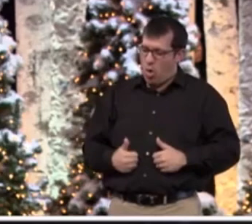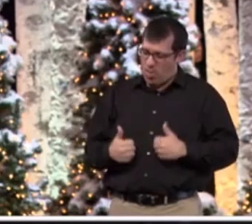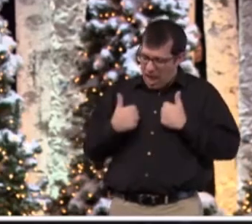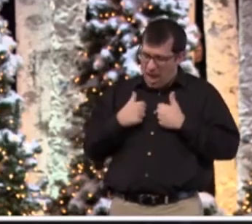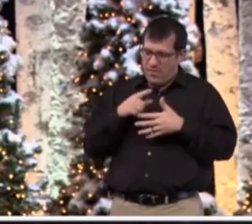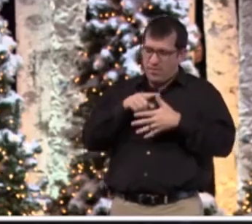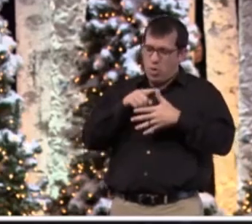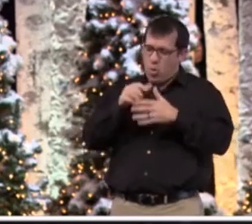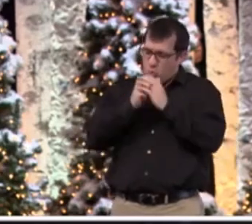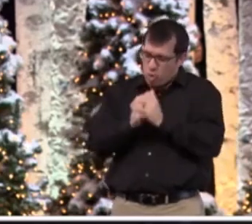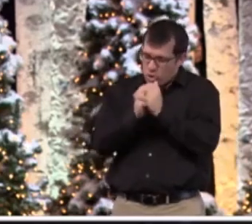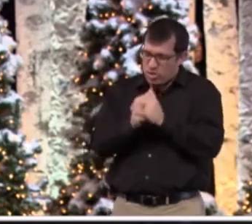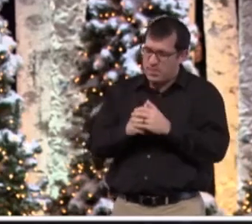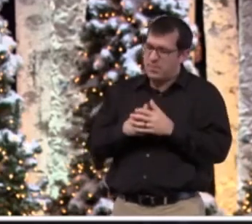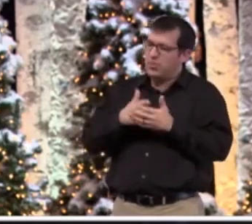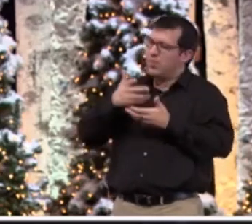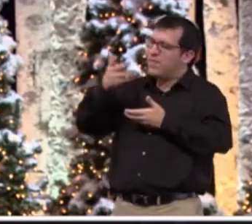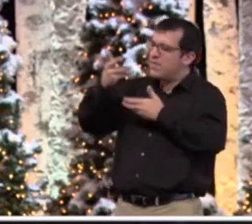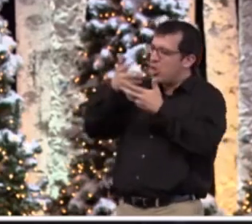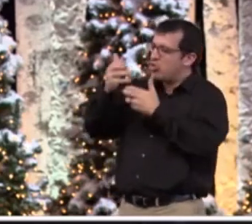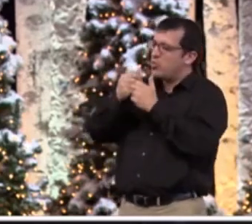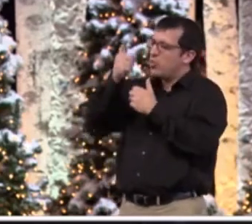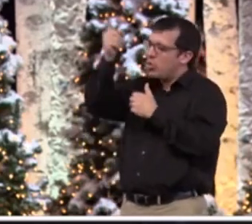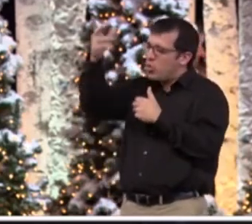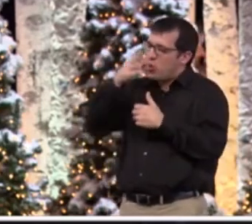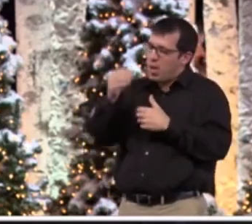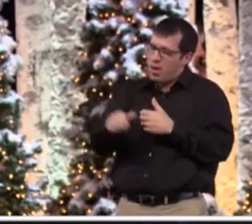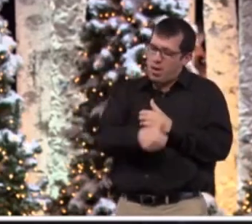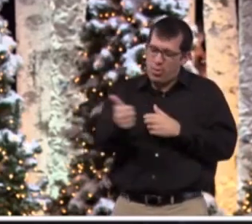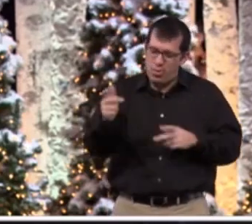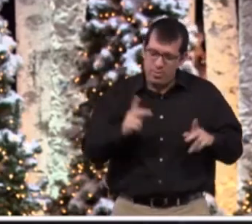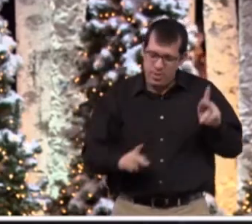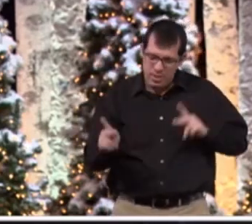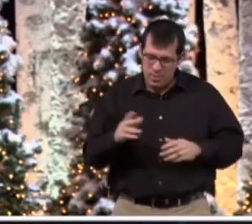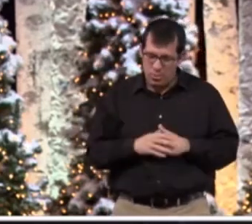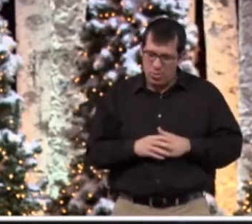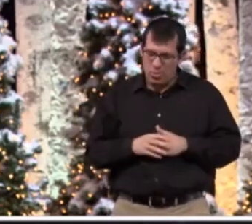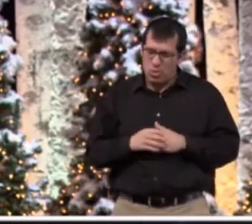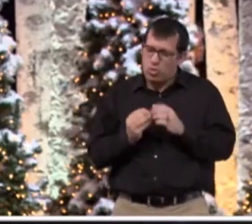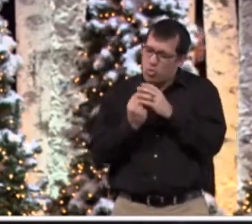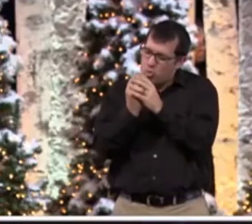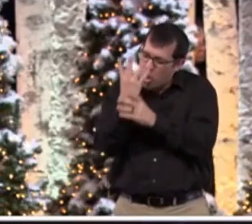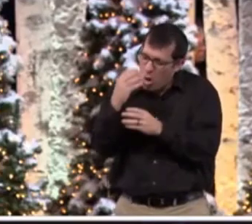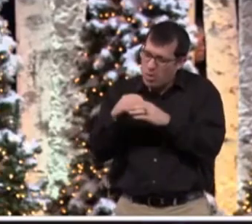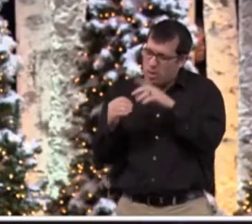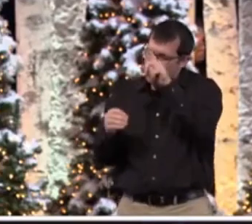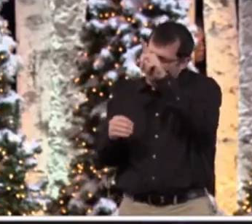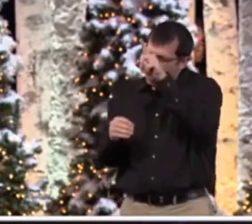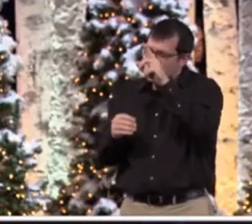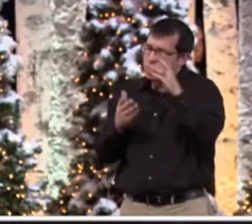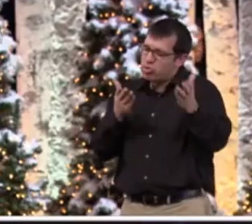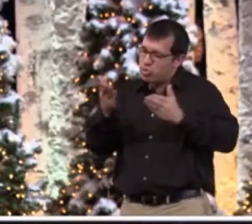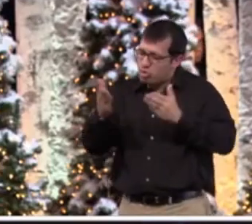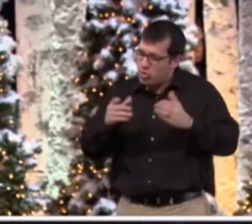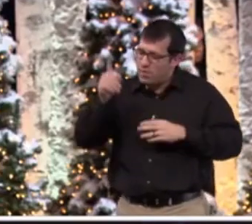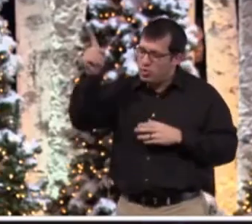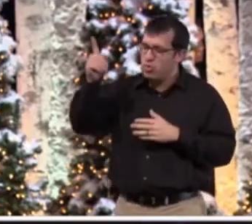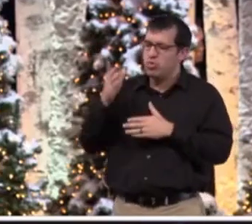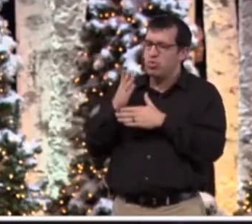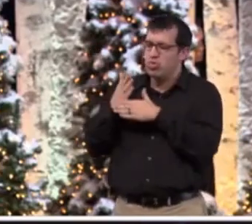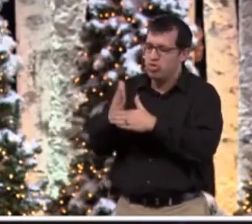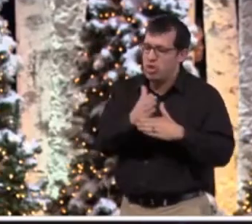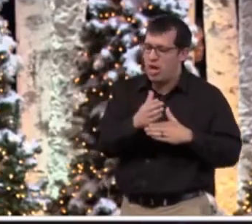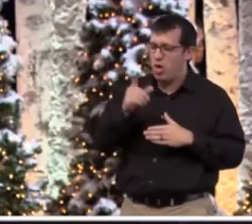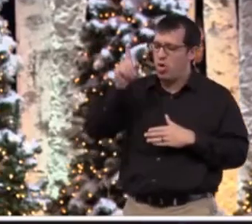तपाईँको आराधना गर्न, तपाईँसँग र अरूसँग सङ्गति गर्न, तपाईँमा बढ्न, तपाईँको सेवा गर्न र